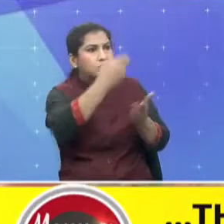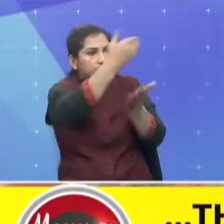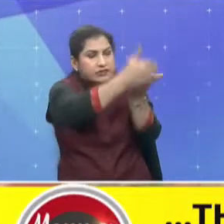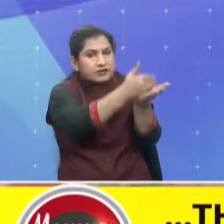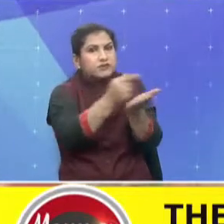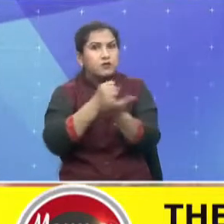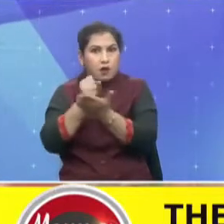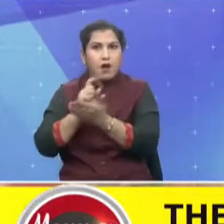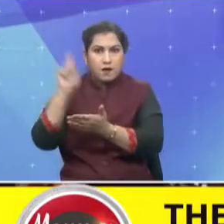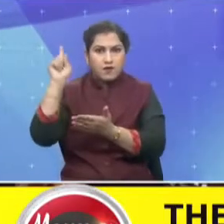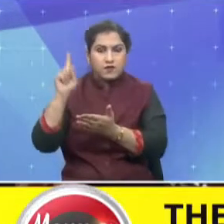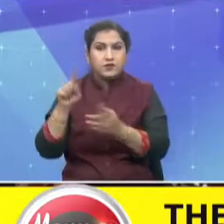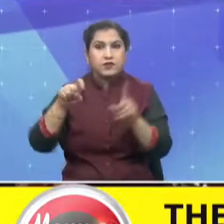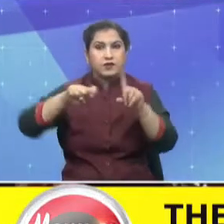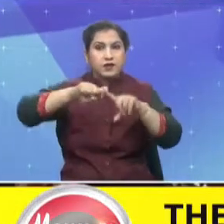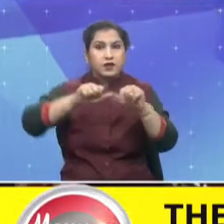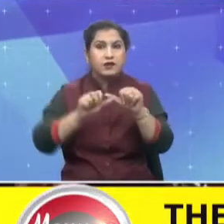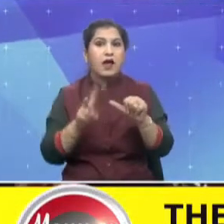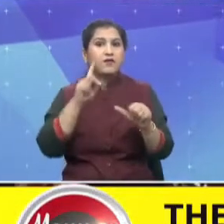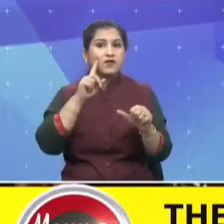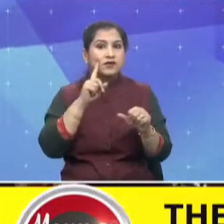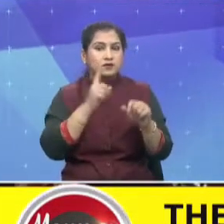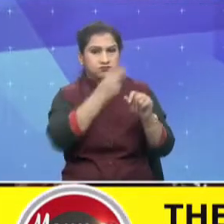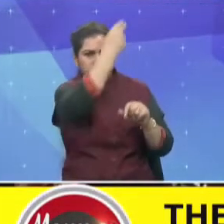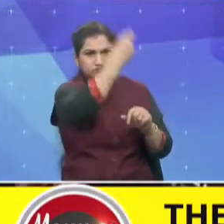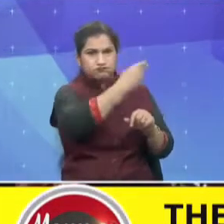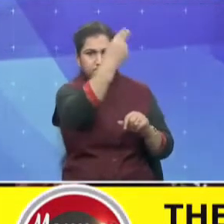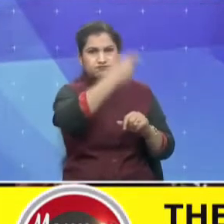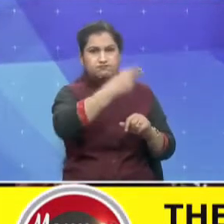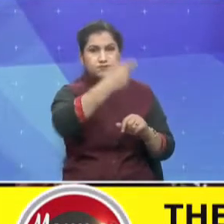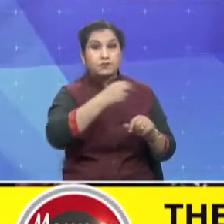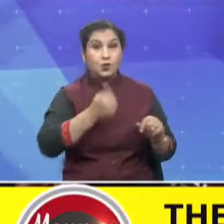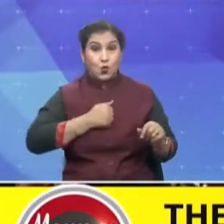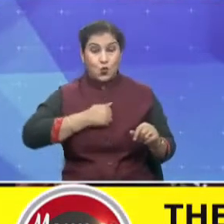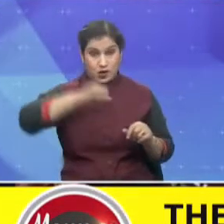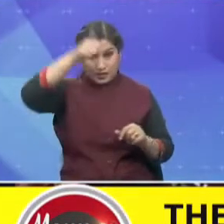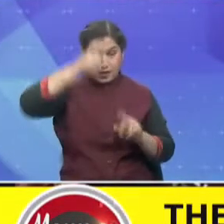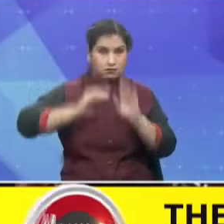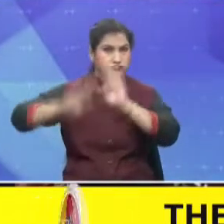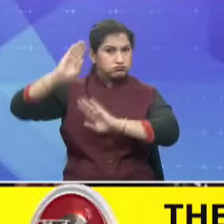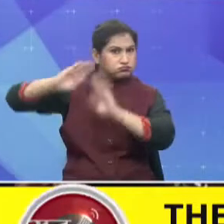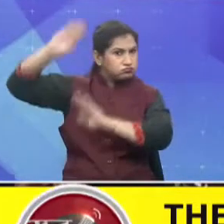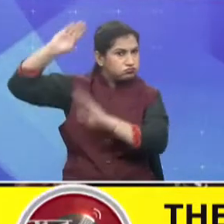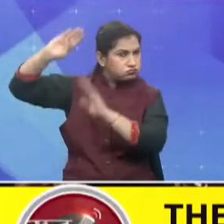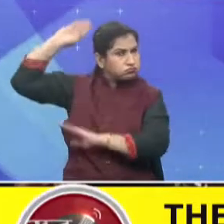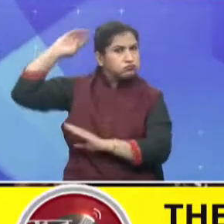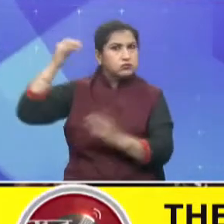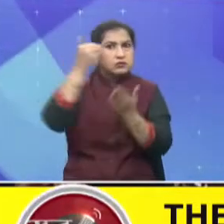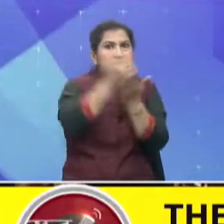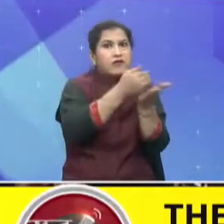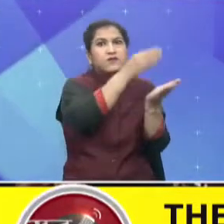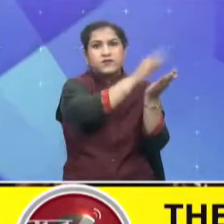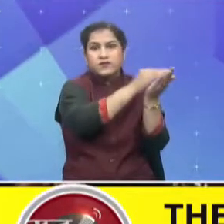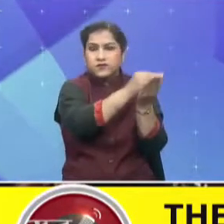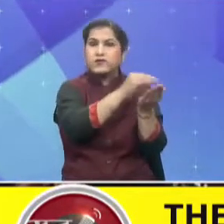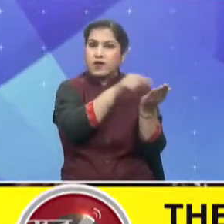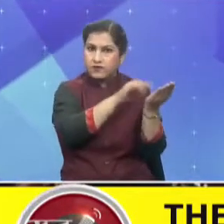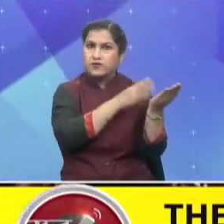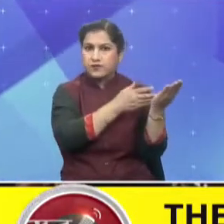कावी चित्रकला भारत के प्राचीन इतिहास को अपने आप में समेटे